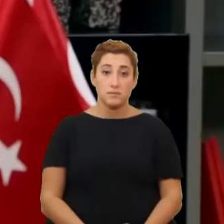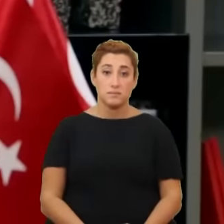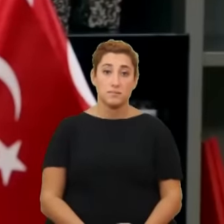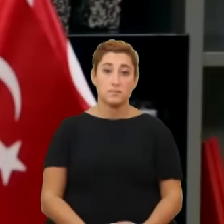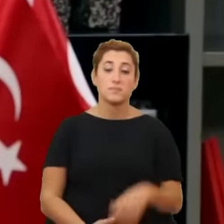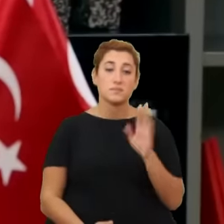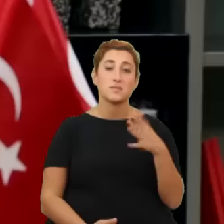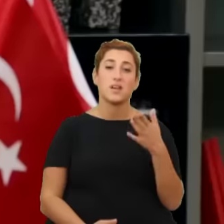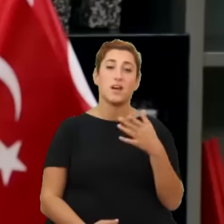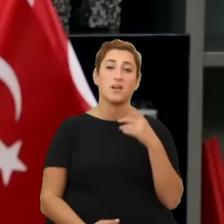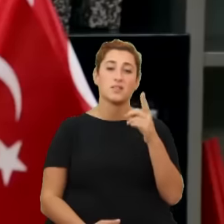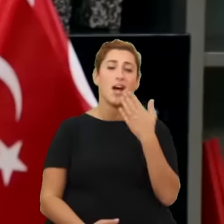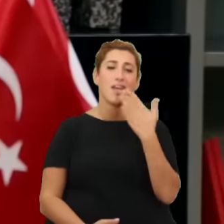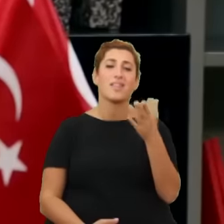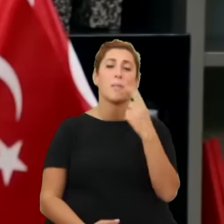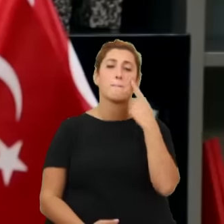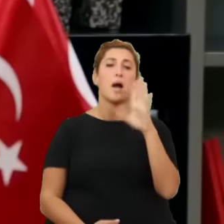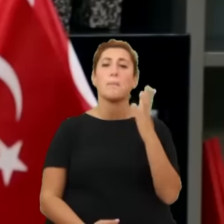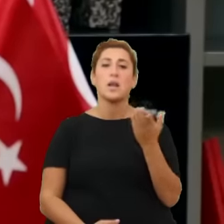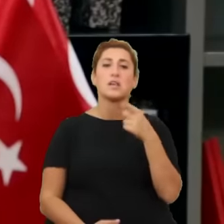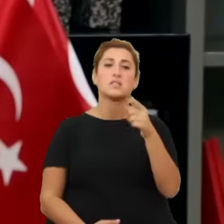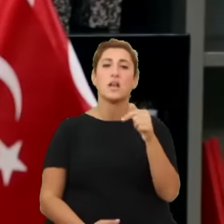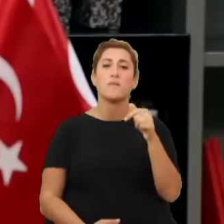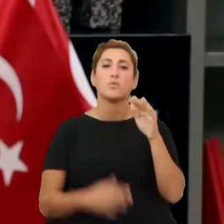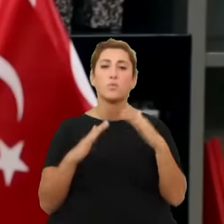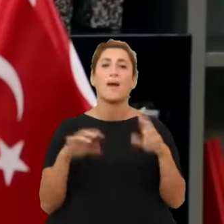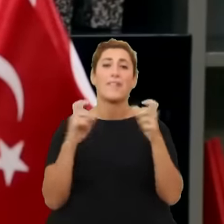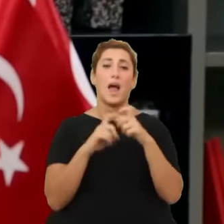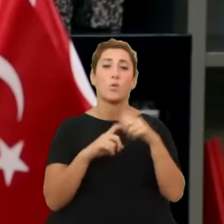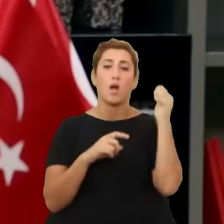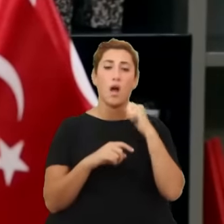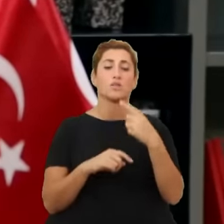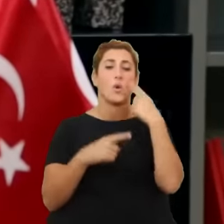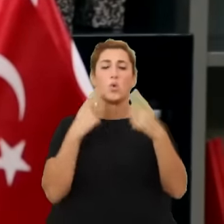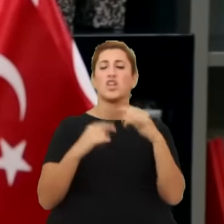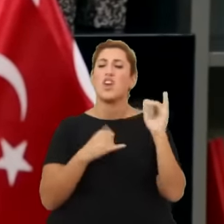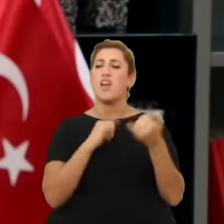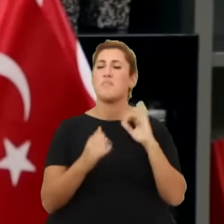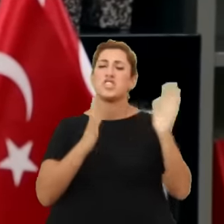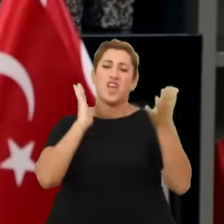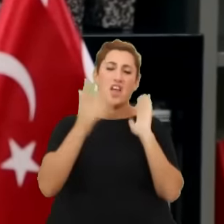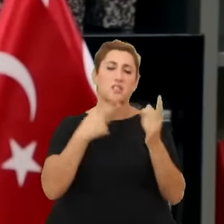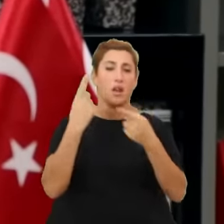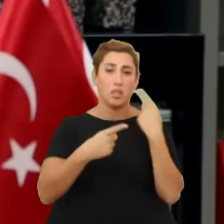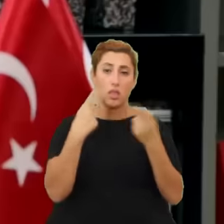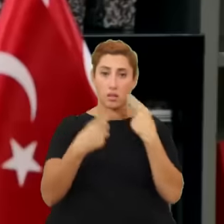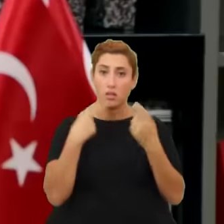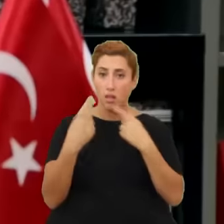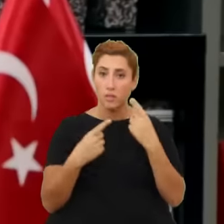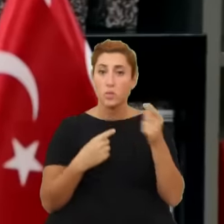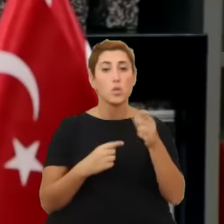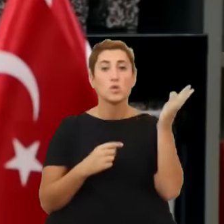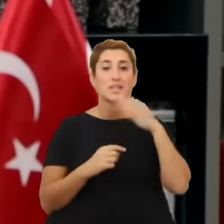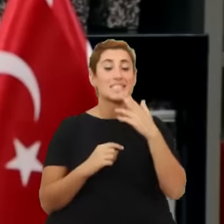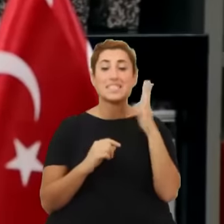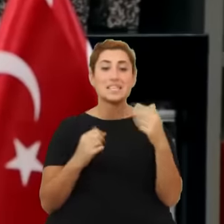Ya kusura bakma, güldüğüme bakma. Ya sen durmadan Ergun'un arkasından şöyle hayta, böyle serseri deyip durdun abicim. Ondan